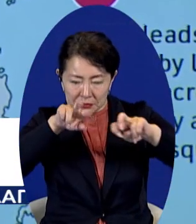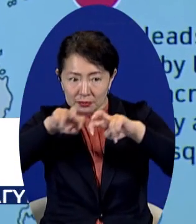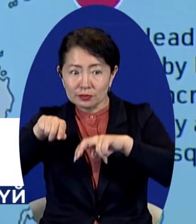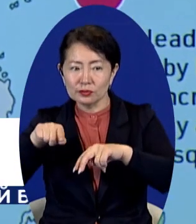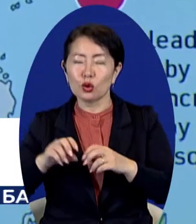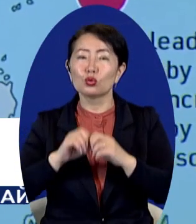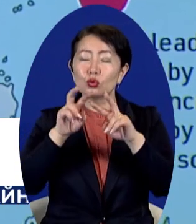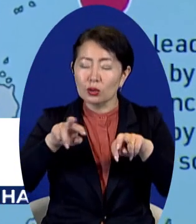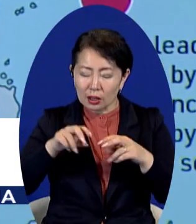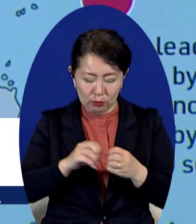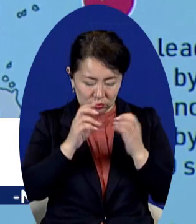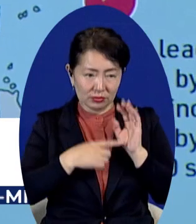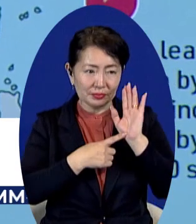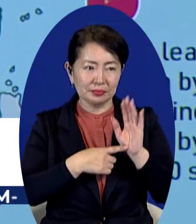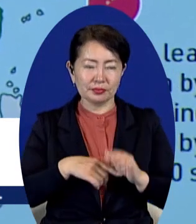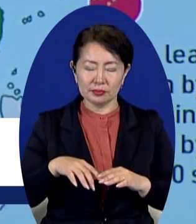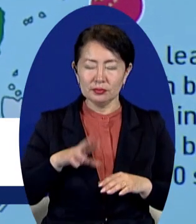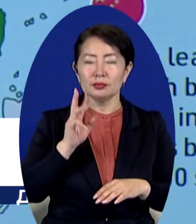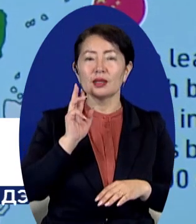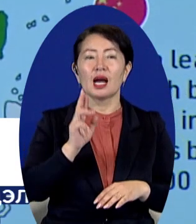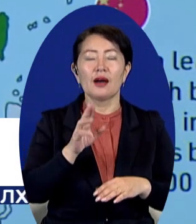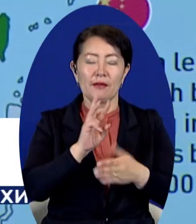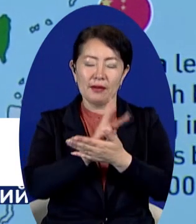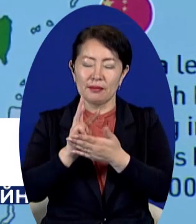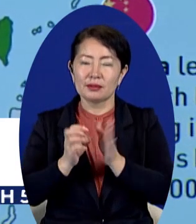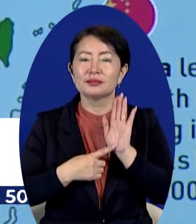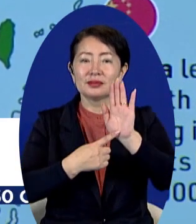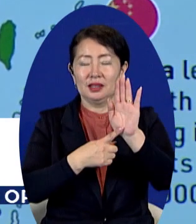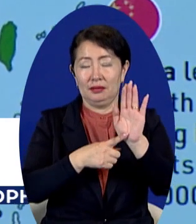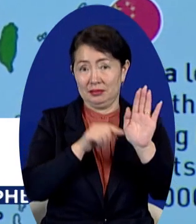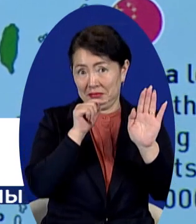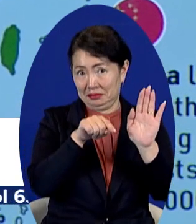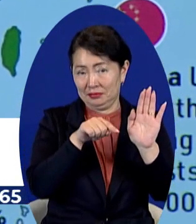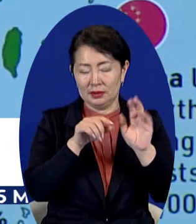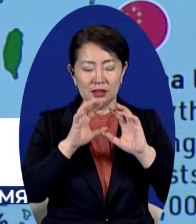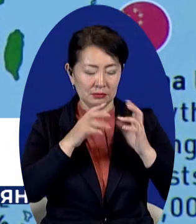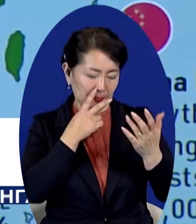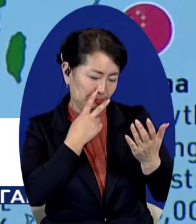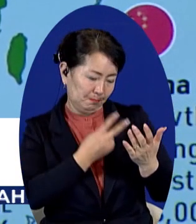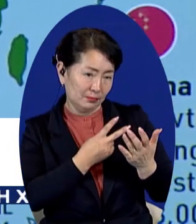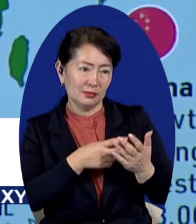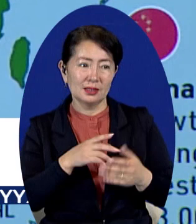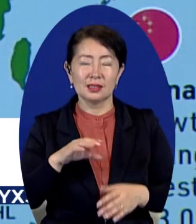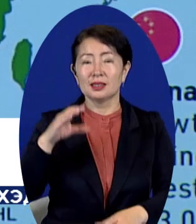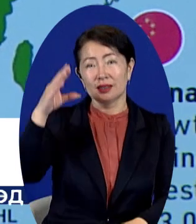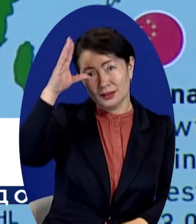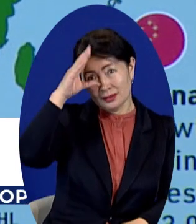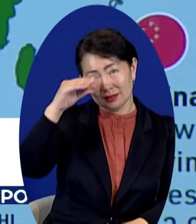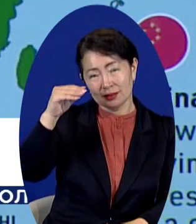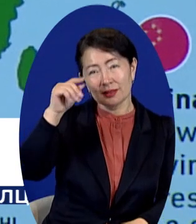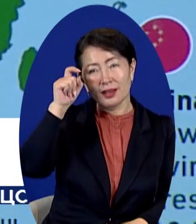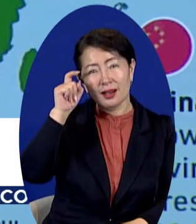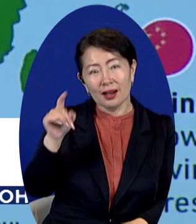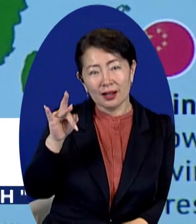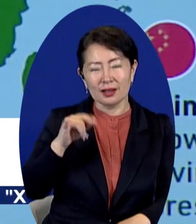судалгааныхаа бүтээллийг за энэ Visual Capitalist гэдэг энэ сайт дээр байршуулж тавьсан. За энэ саарл одоо энэ хар